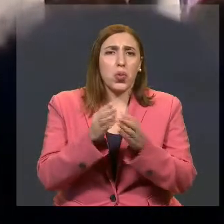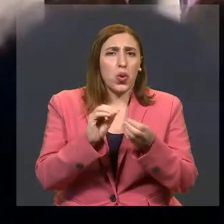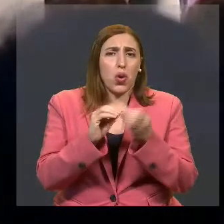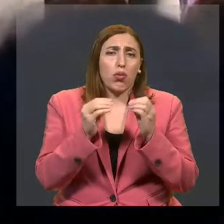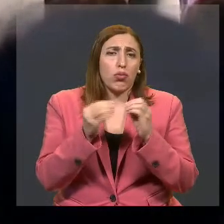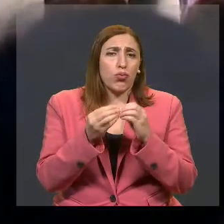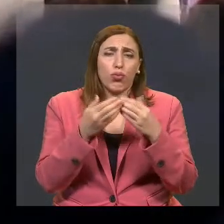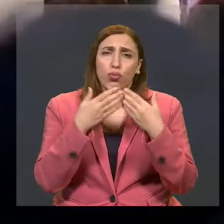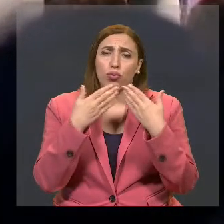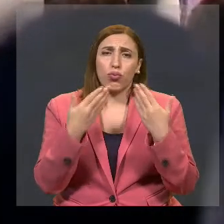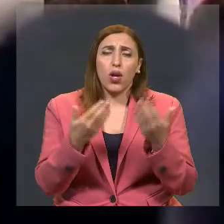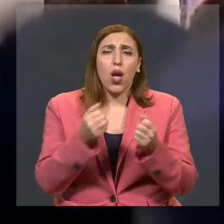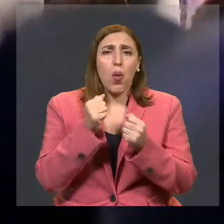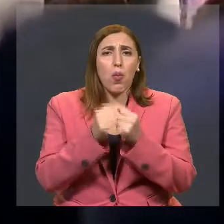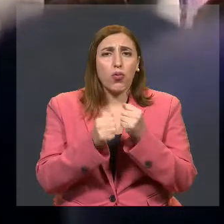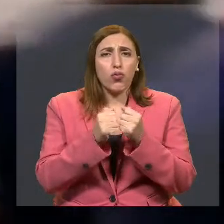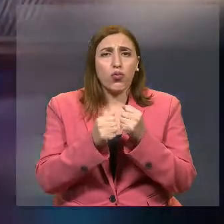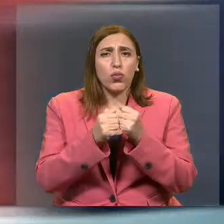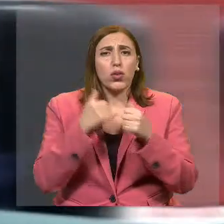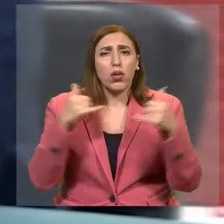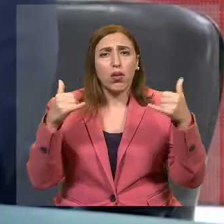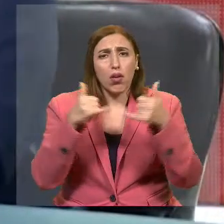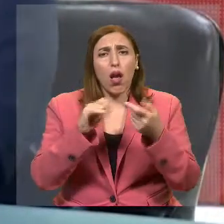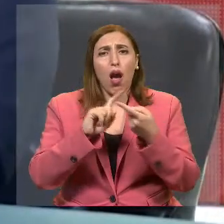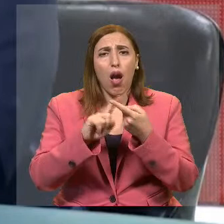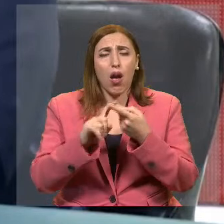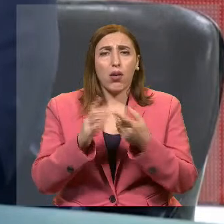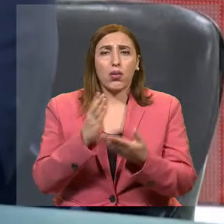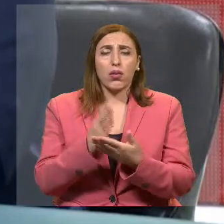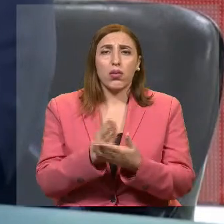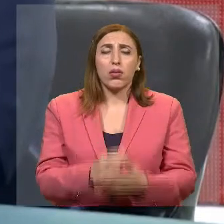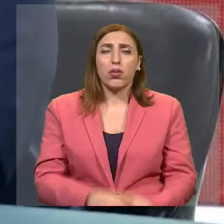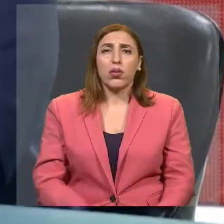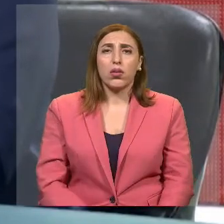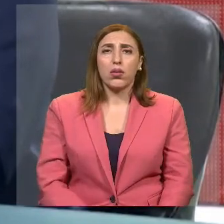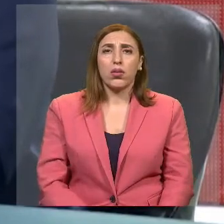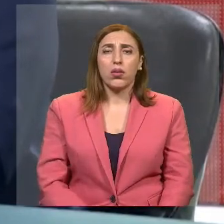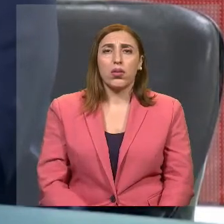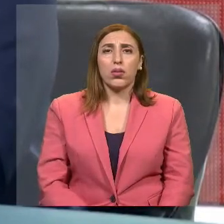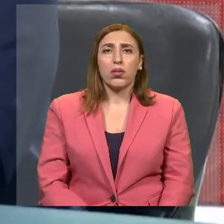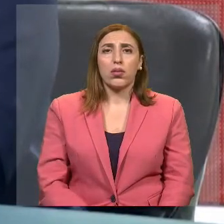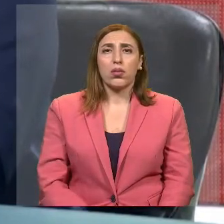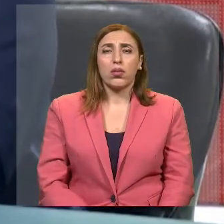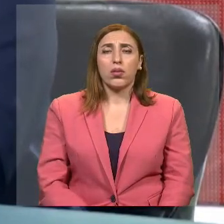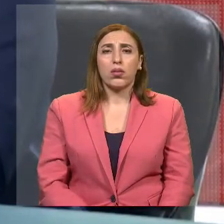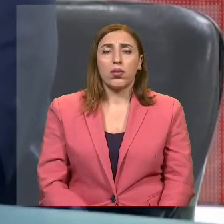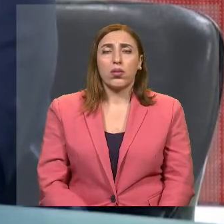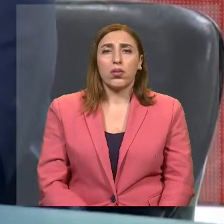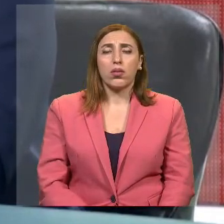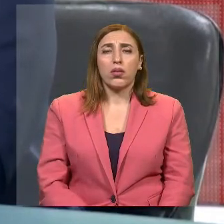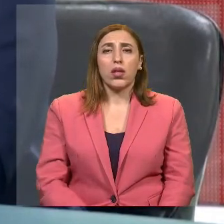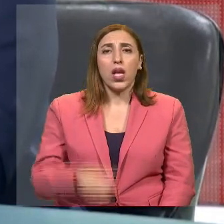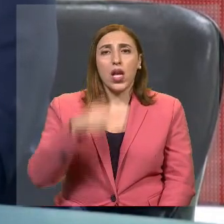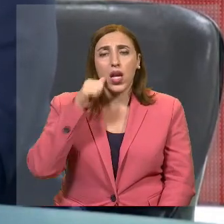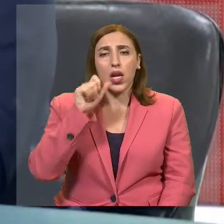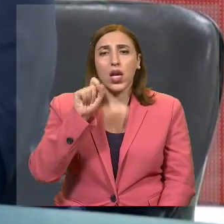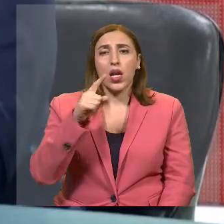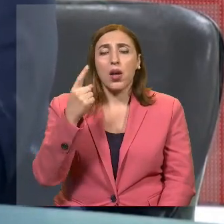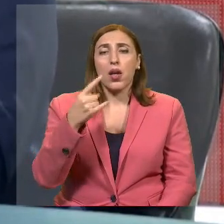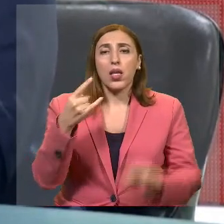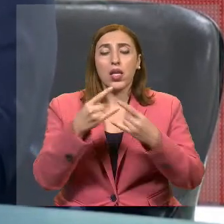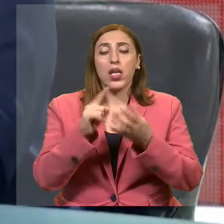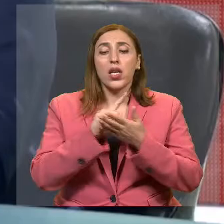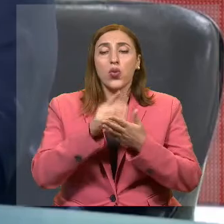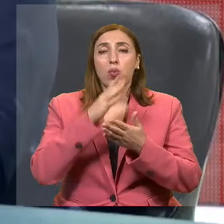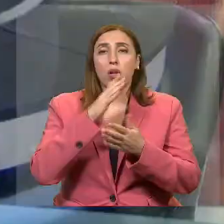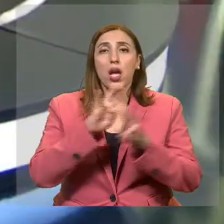հետ չունենք. Մենք մշտապես կապի մեջ ենք. Առաջին զանգերը հենց Ռուսաստանի նախագահին են եղել։ Երեկել հանրայինին տված հարցազրույցում